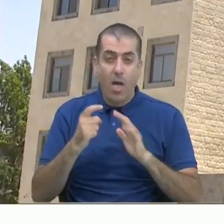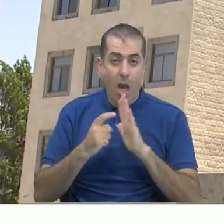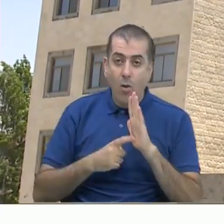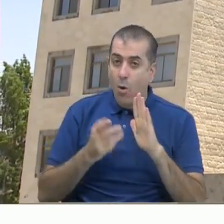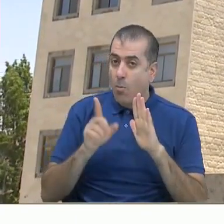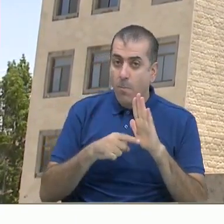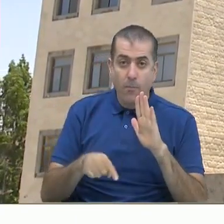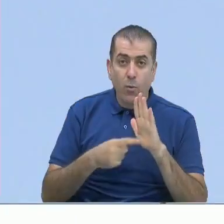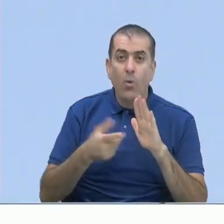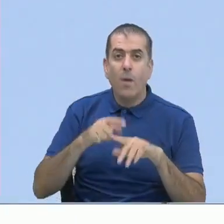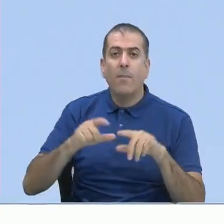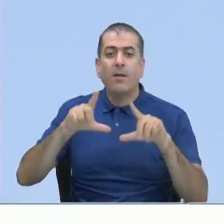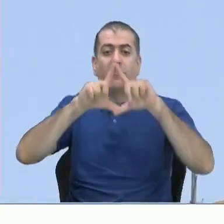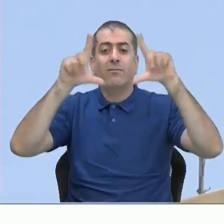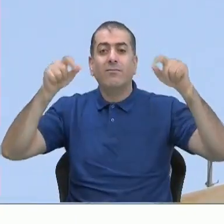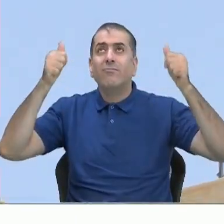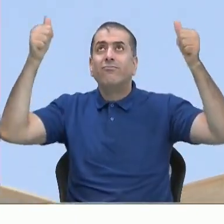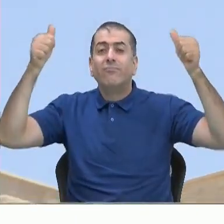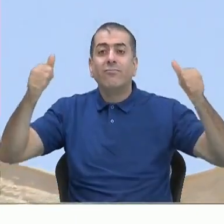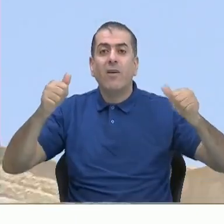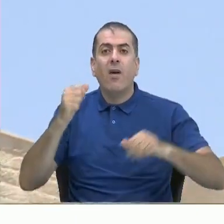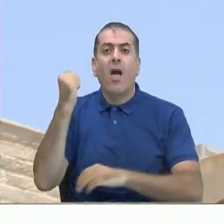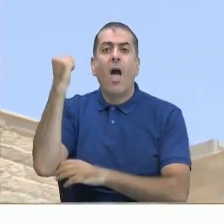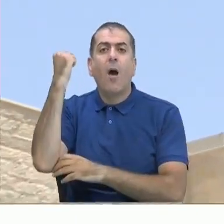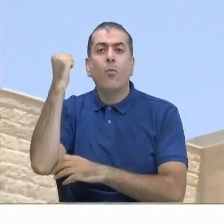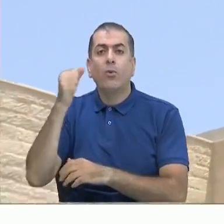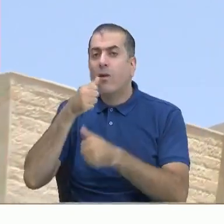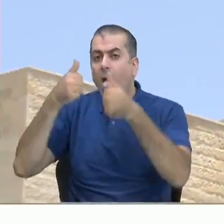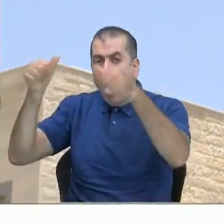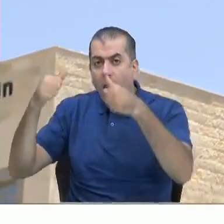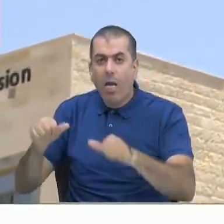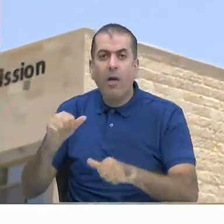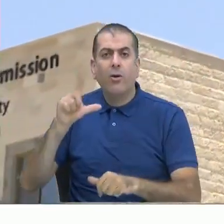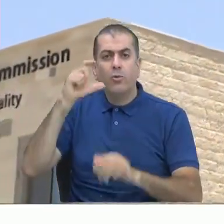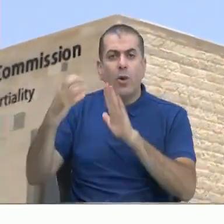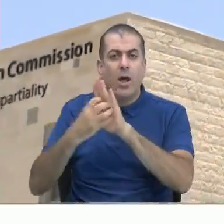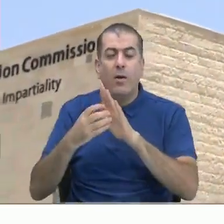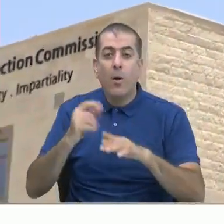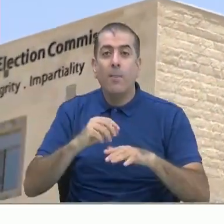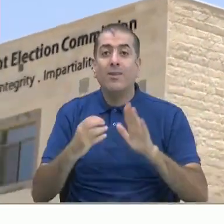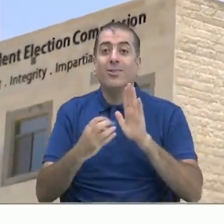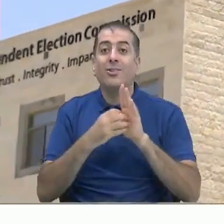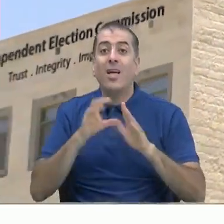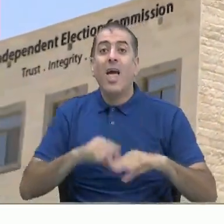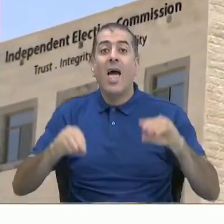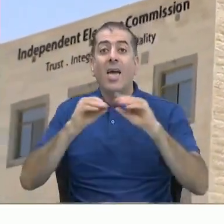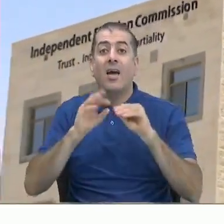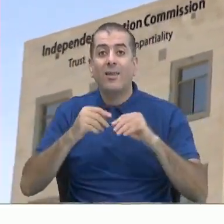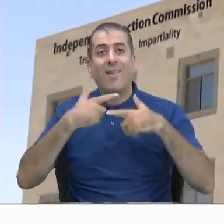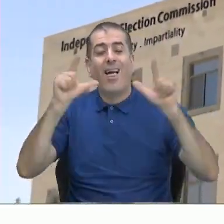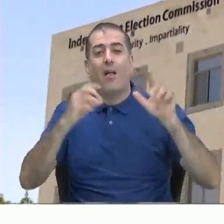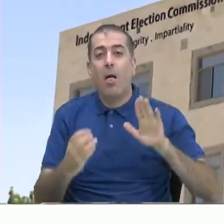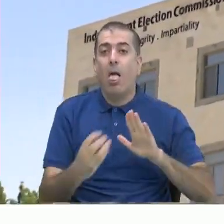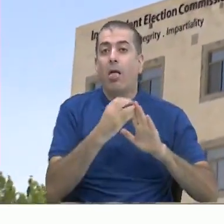قانونية وتركيب يافطات وصور على الأعمدة والجدران، إضافة إلى استخدام شعار الهيئة المستقلة للانتخاب،